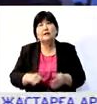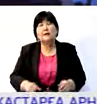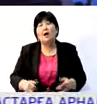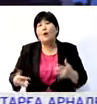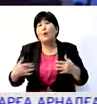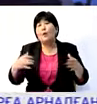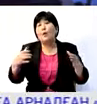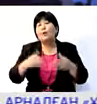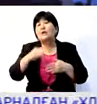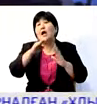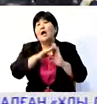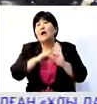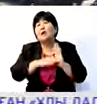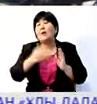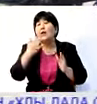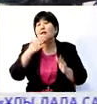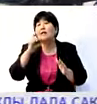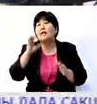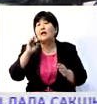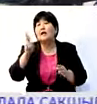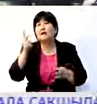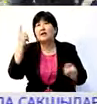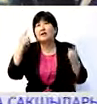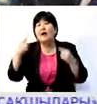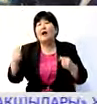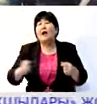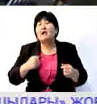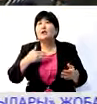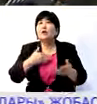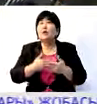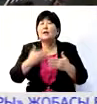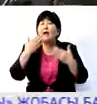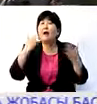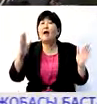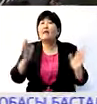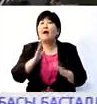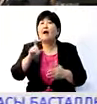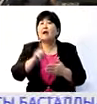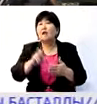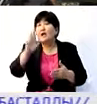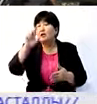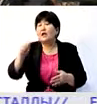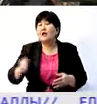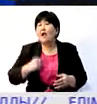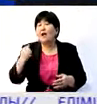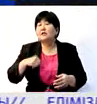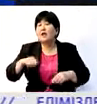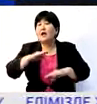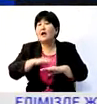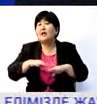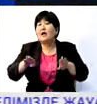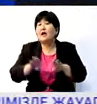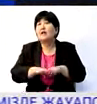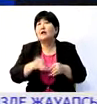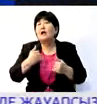Өнер ұжымының репертуарында шетелдік классиктердің шығармалары, әскери патриоттық және халық әндері бар. Ел әскерінің темірдей тәртібі мен